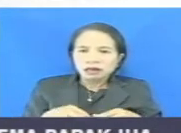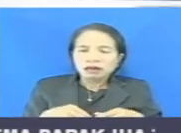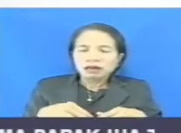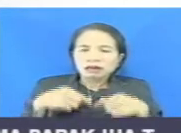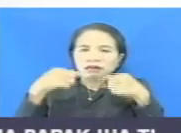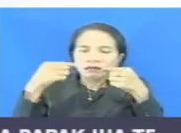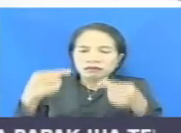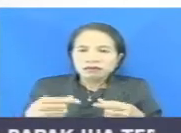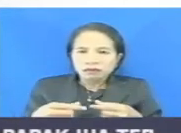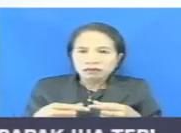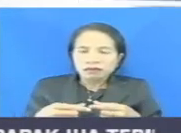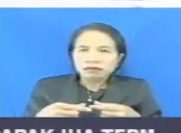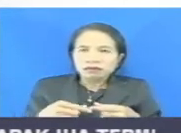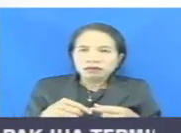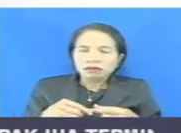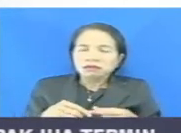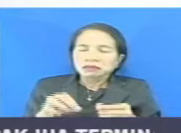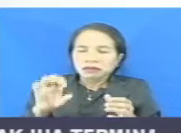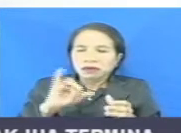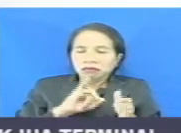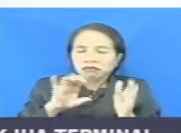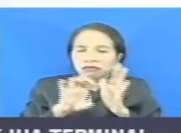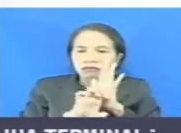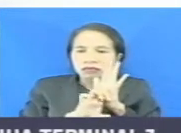nene ita beli hala hafo example ke example ida